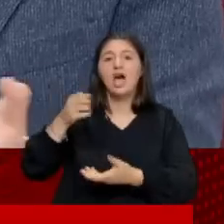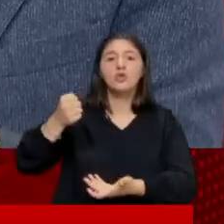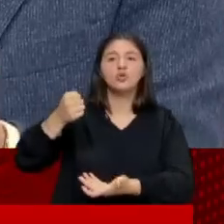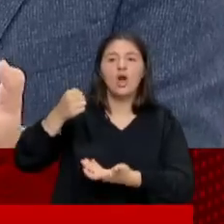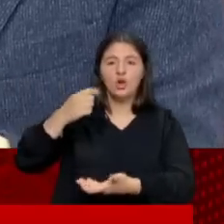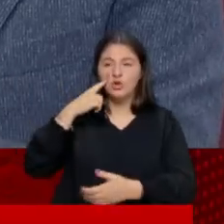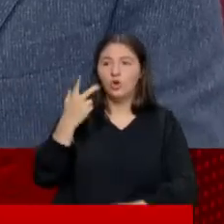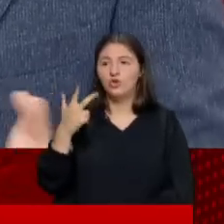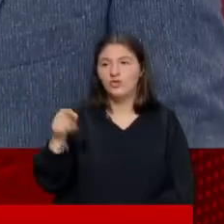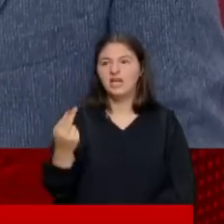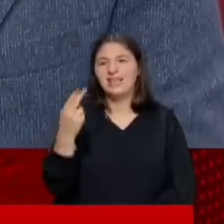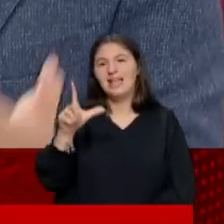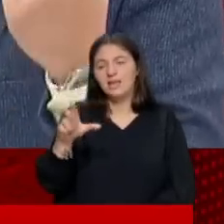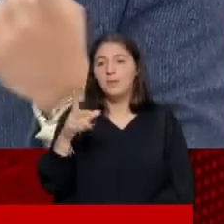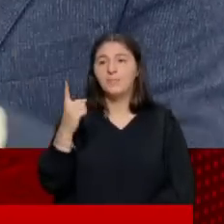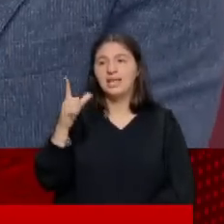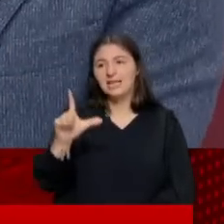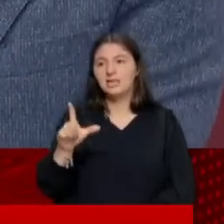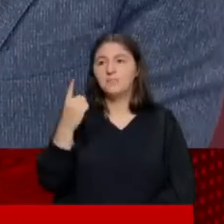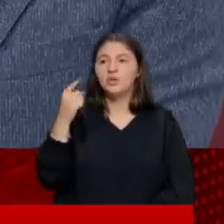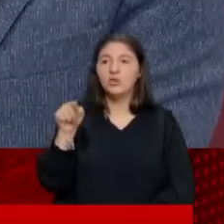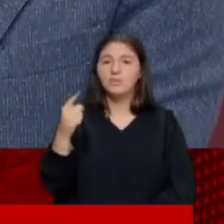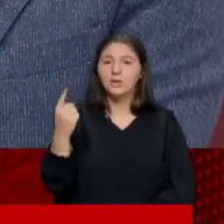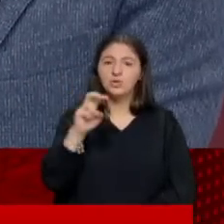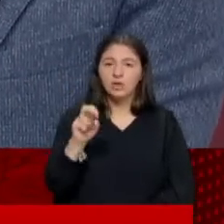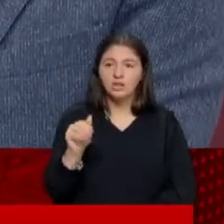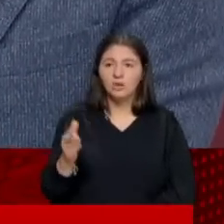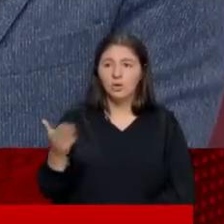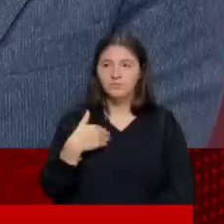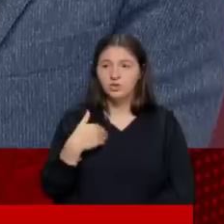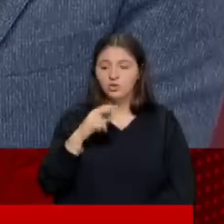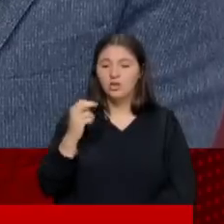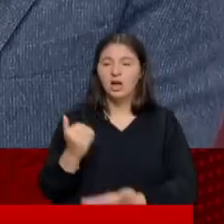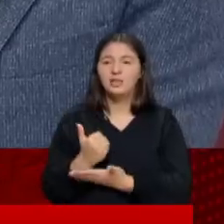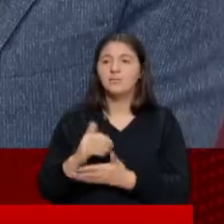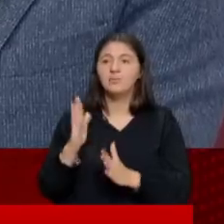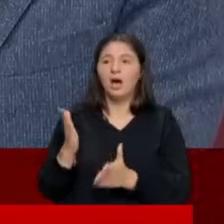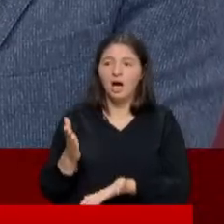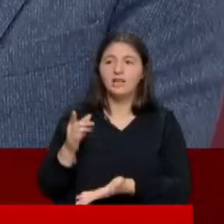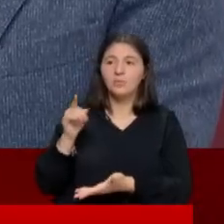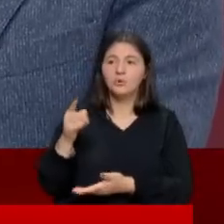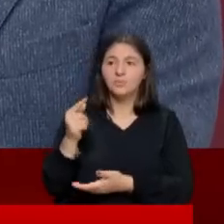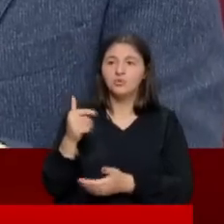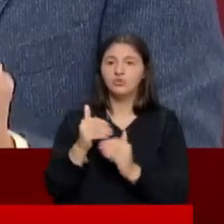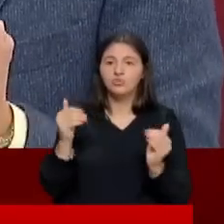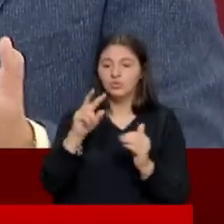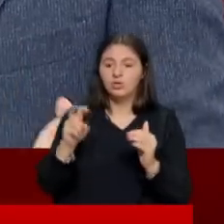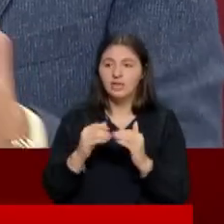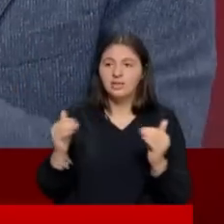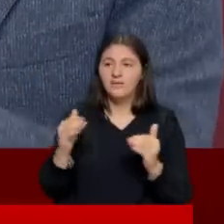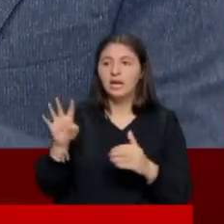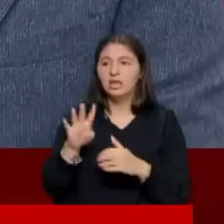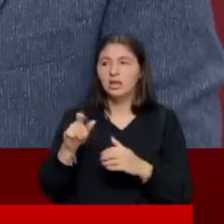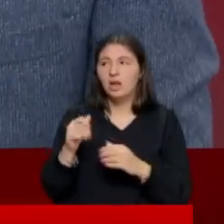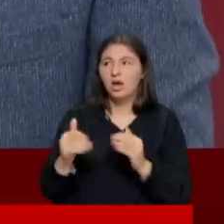Devletleri'nde 3,7 litre ortalama 1 litresi 1,1 dolara geliyor Biz dolarla kazanmadığımız halde bugün bir buçuk dolar seviyelerinde Hemen hemen